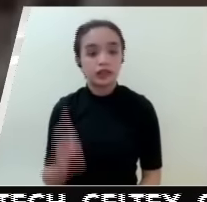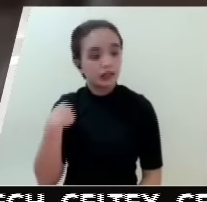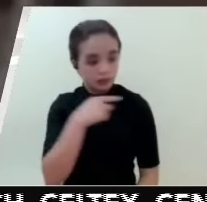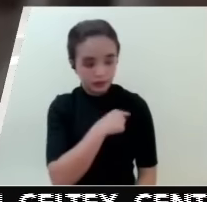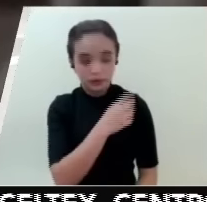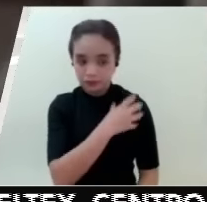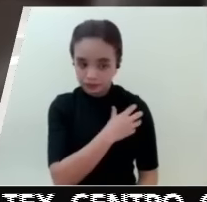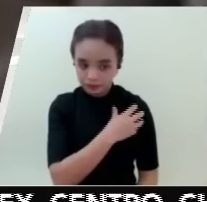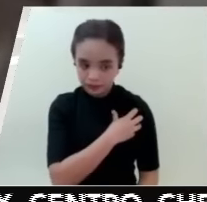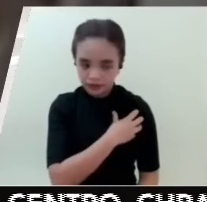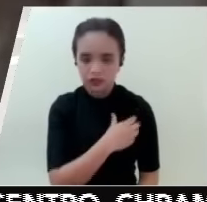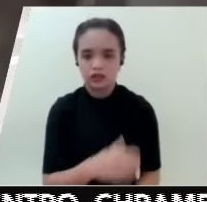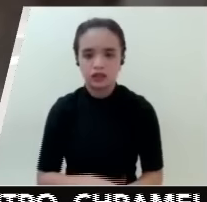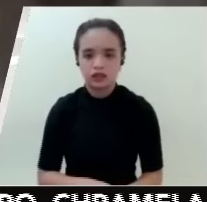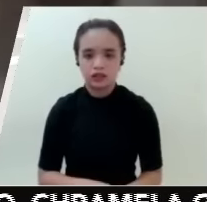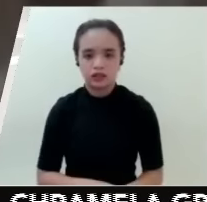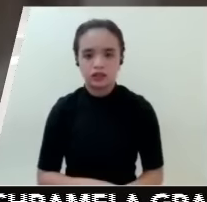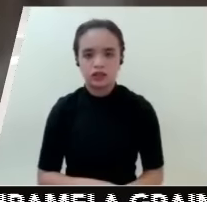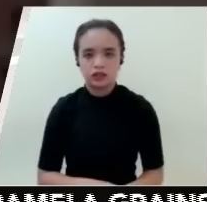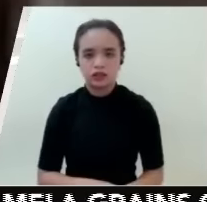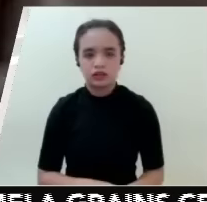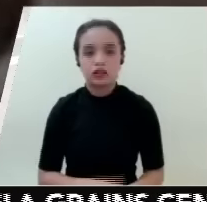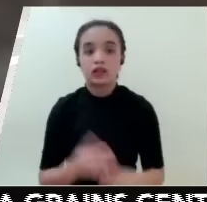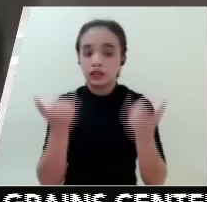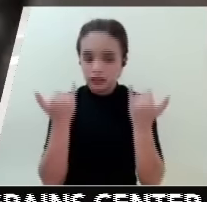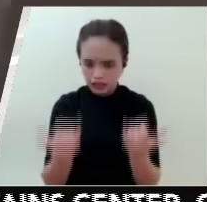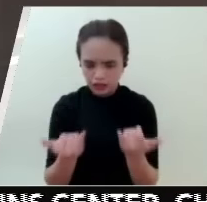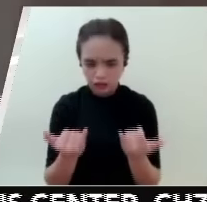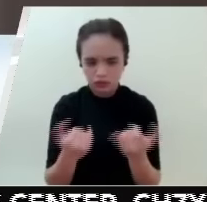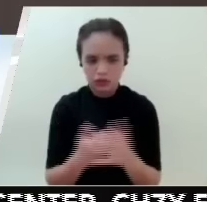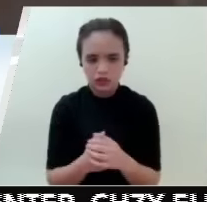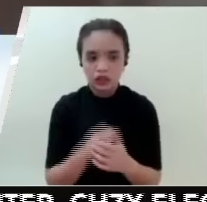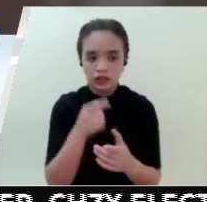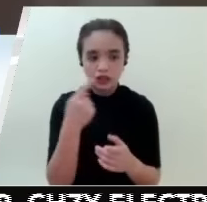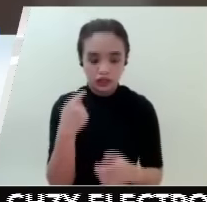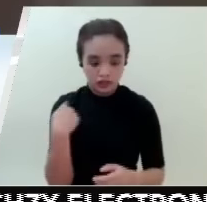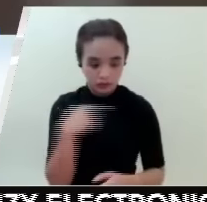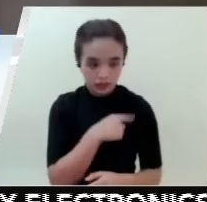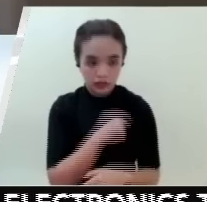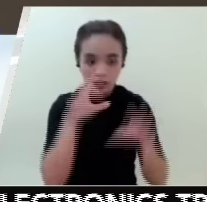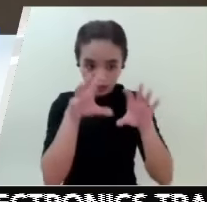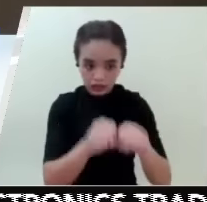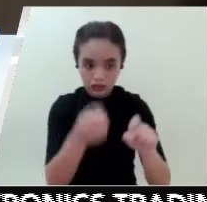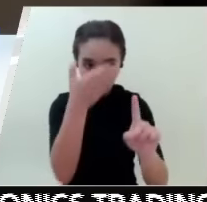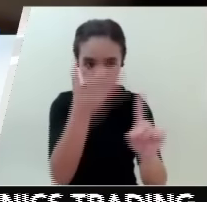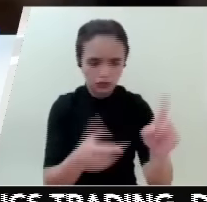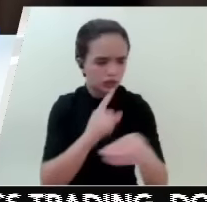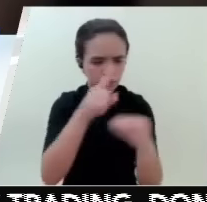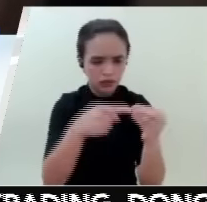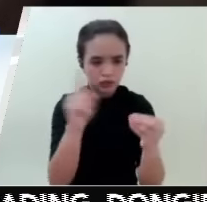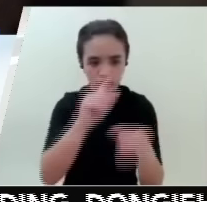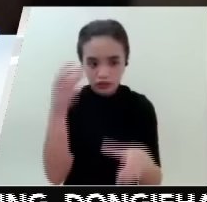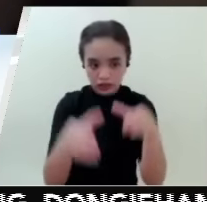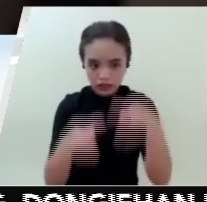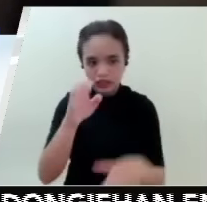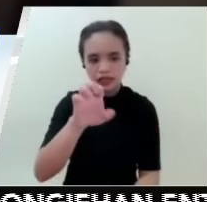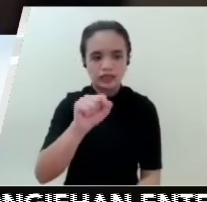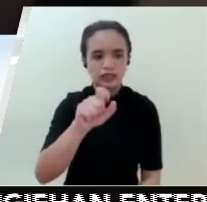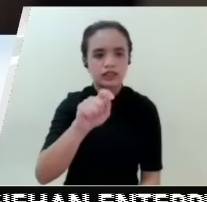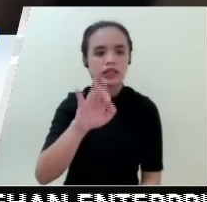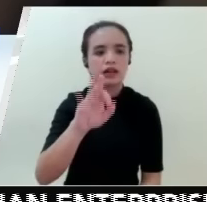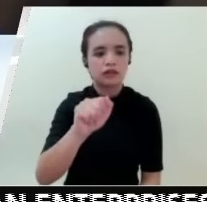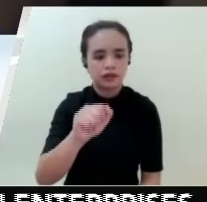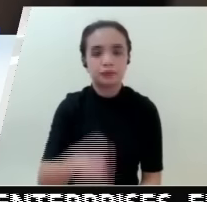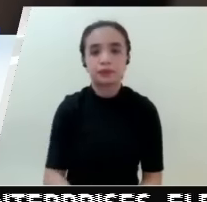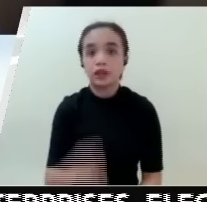sa Absog. Ngayon, ikaw ay aming inaaresto sa sala mong estafa. Arestado ang 37-anyos